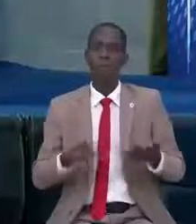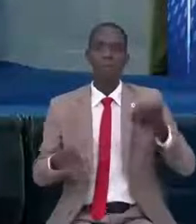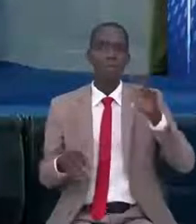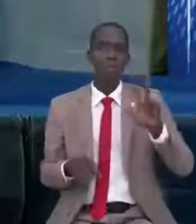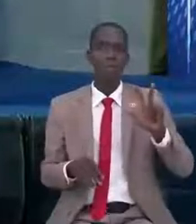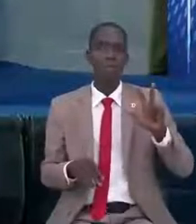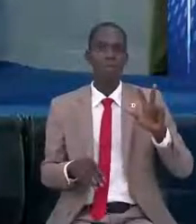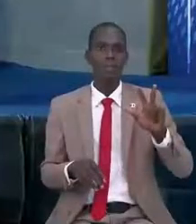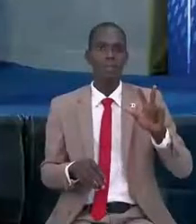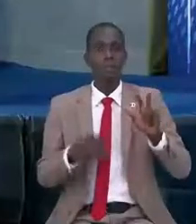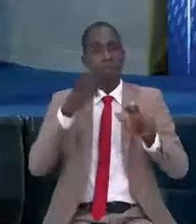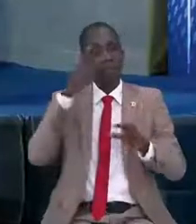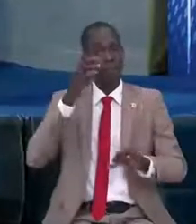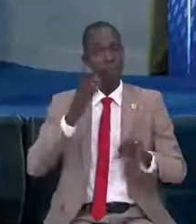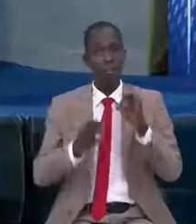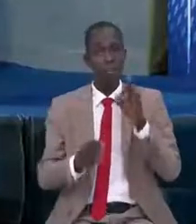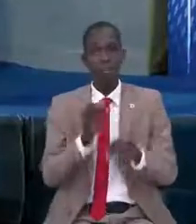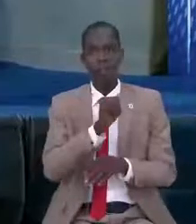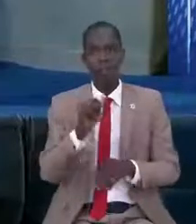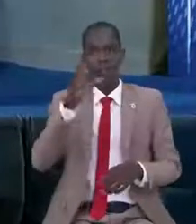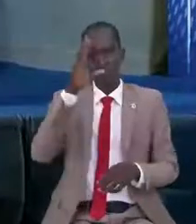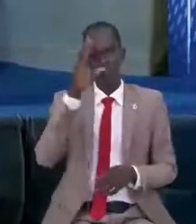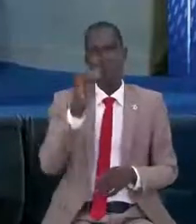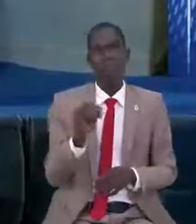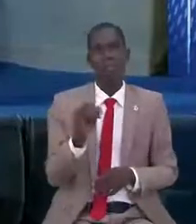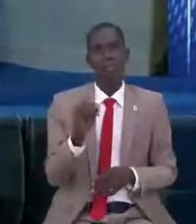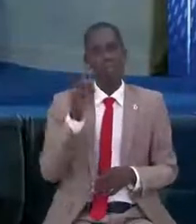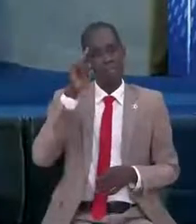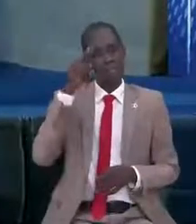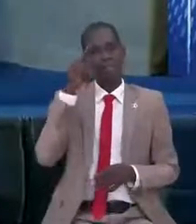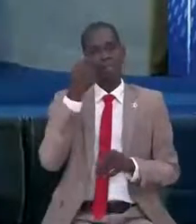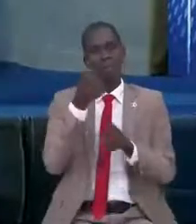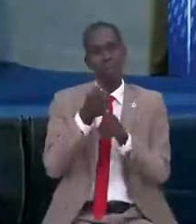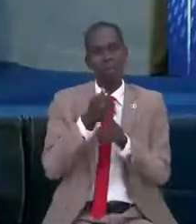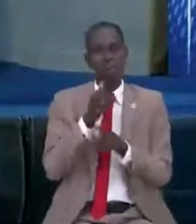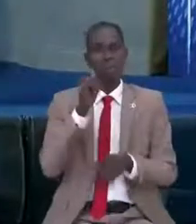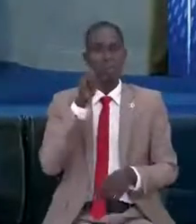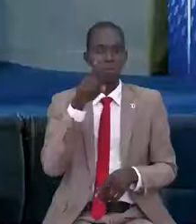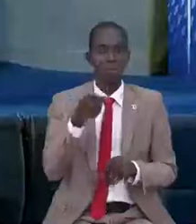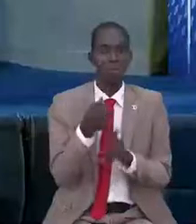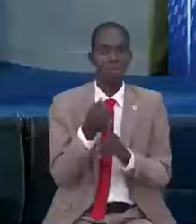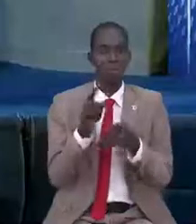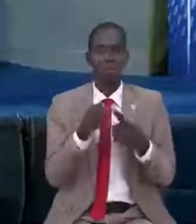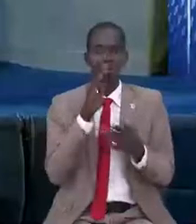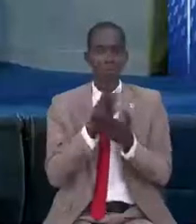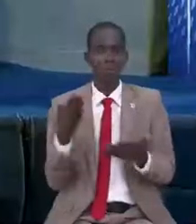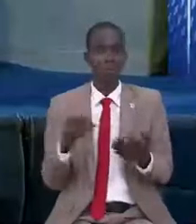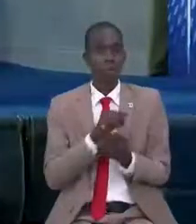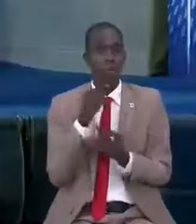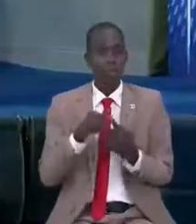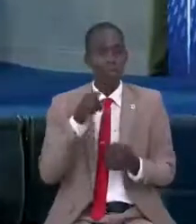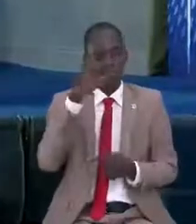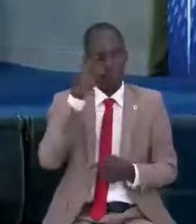3. Si quelqu'un pense être quelque chose, quoiqu'il